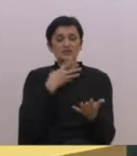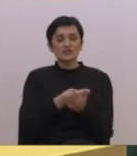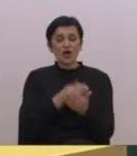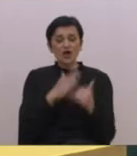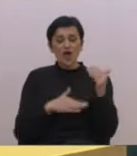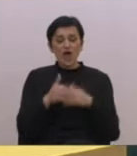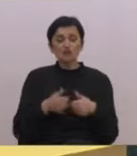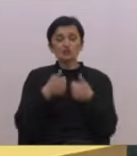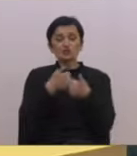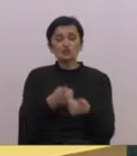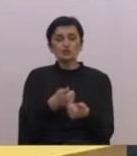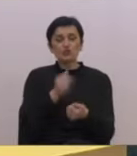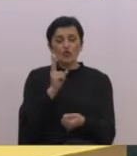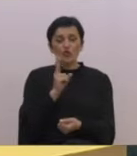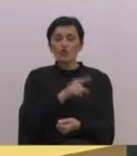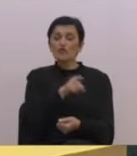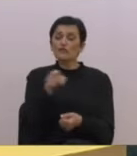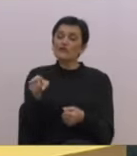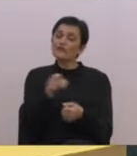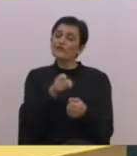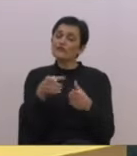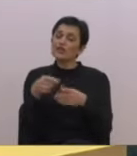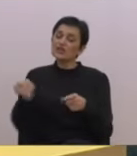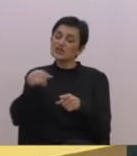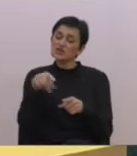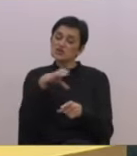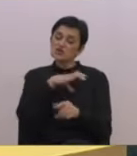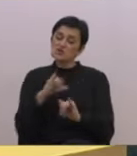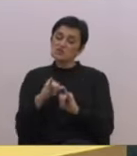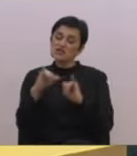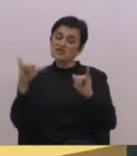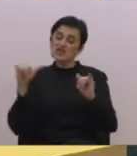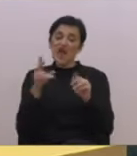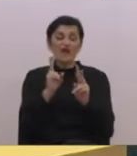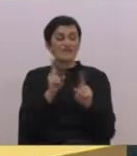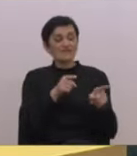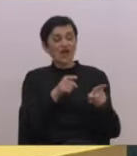რომ ვიღაცები მდიდრდებიან და ისინი ექსპლუატაციას უწევენ